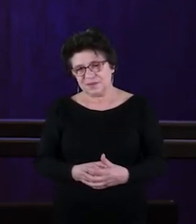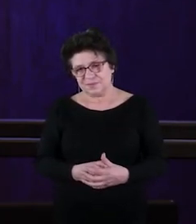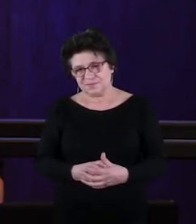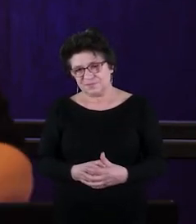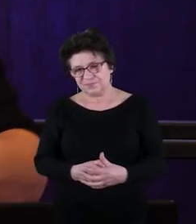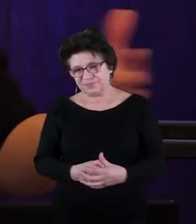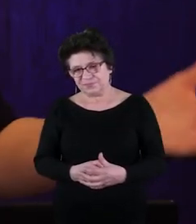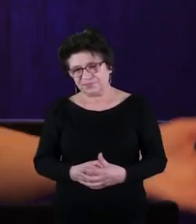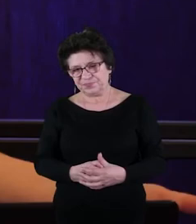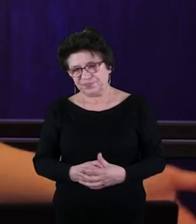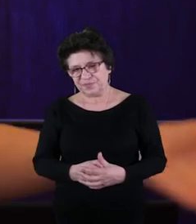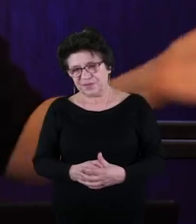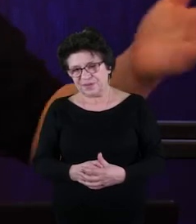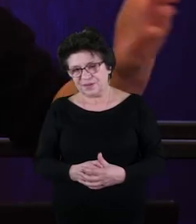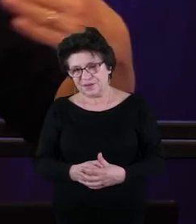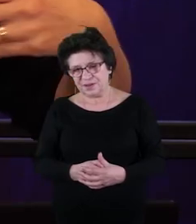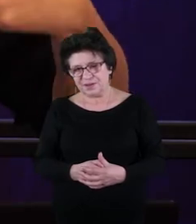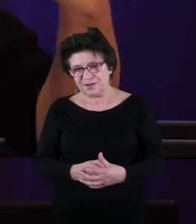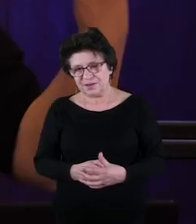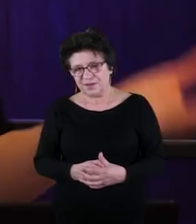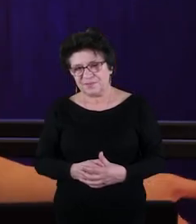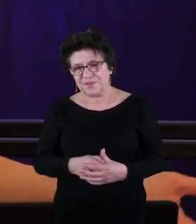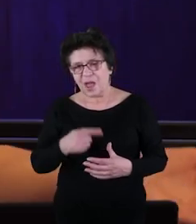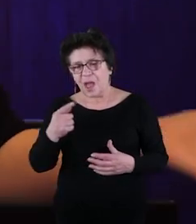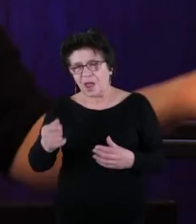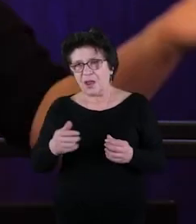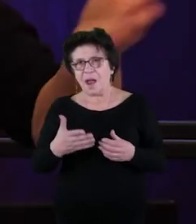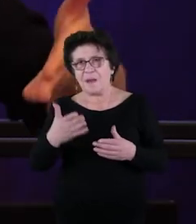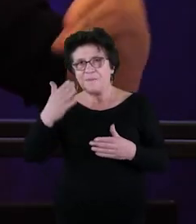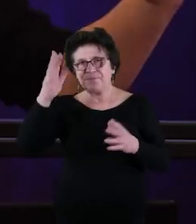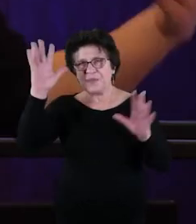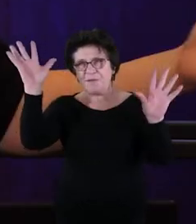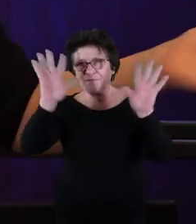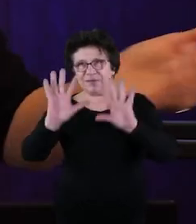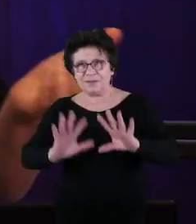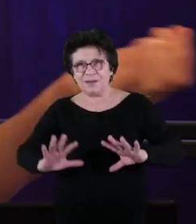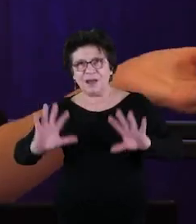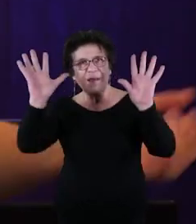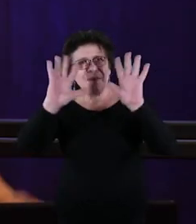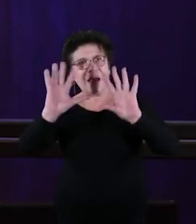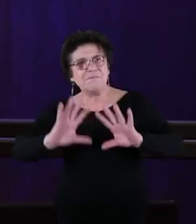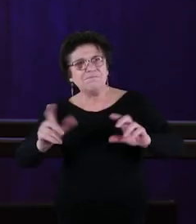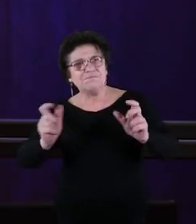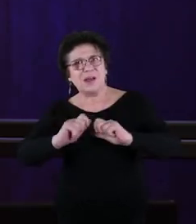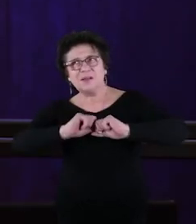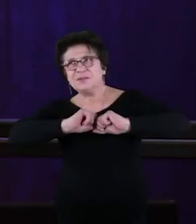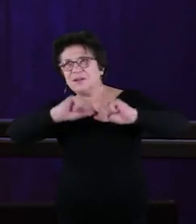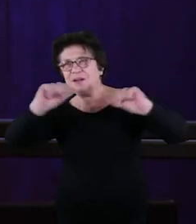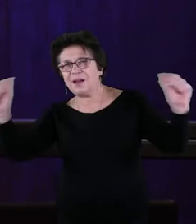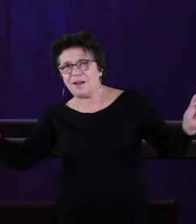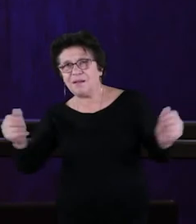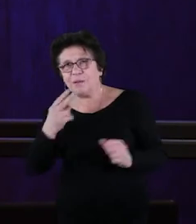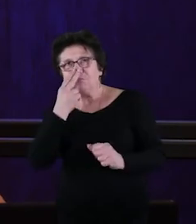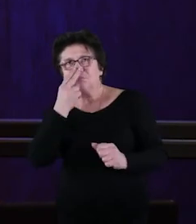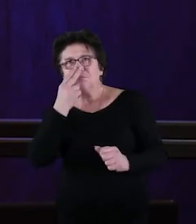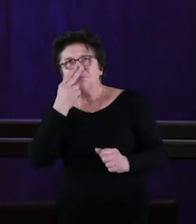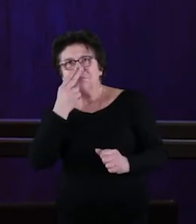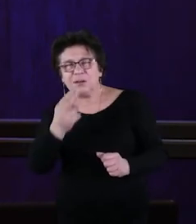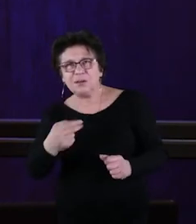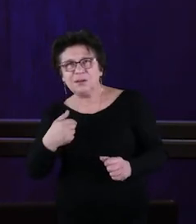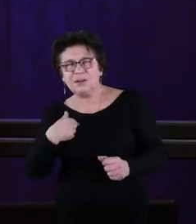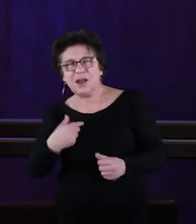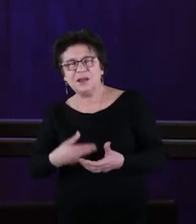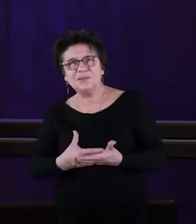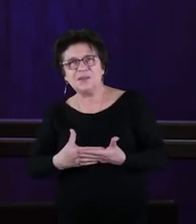i okazało się że odsłonili następną ścianę i tam był bankiet i goście i ta Anetkę która zapłaciła 100